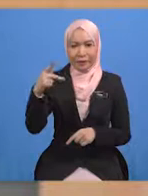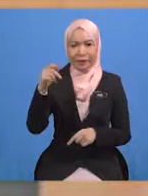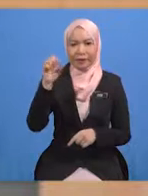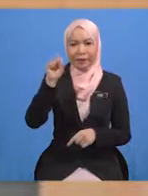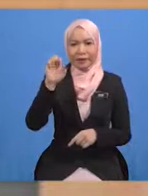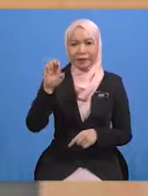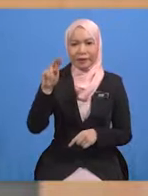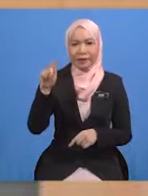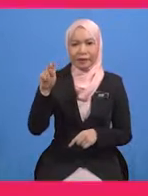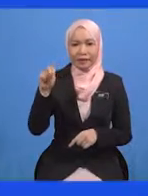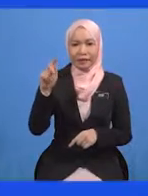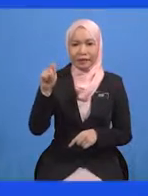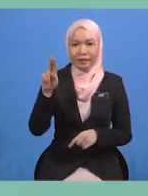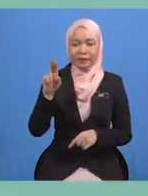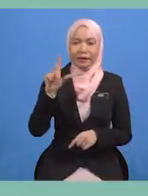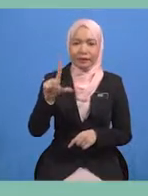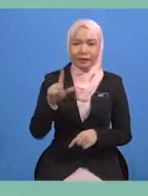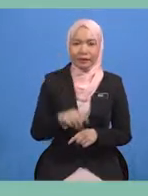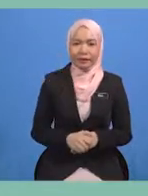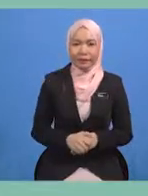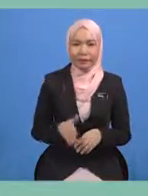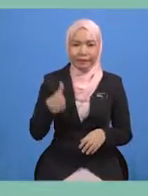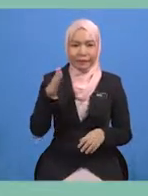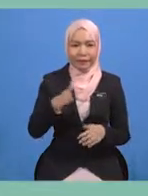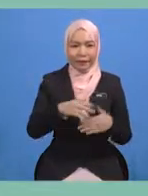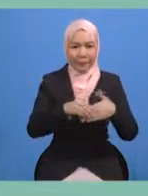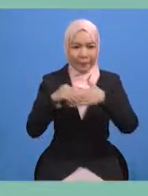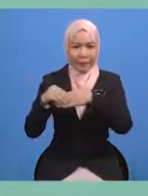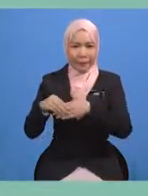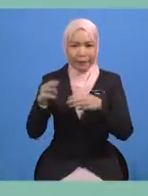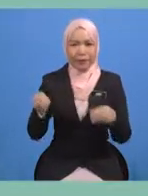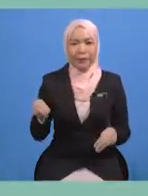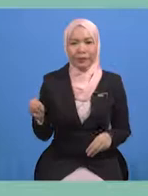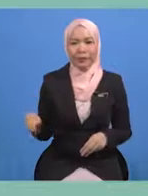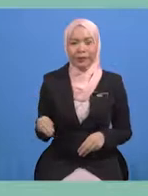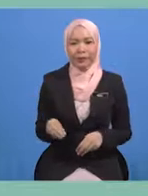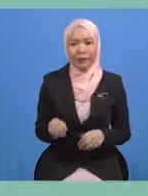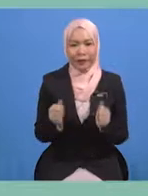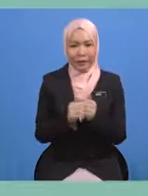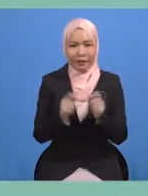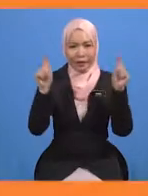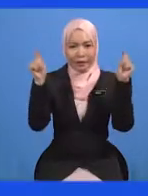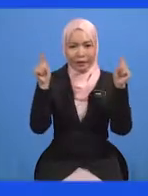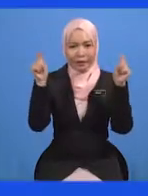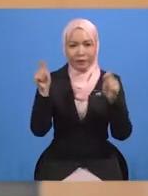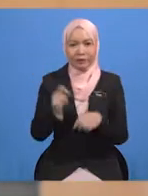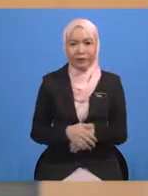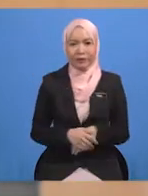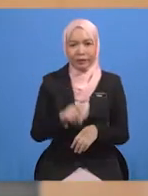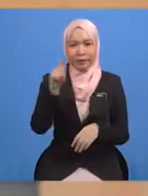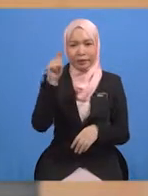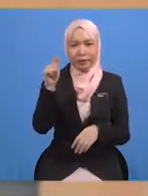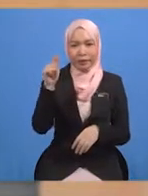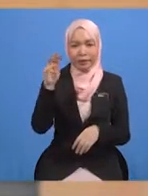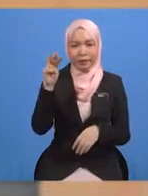murid-murid pada hari ini dalam bab 8 berkenaan dengan elektrik dan teknologi maklumat. Murid-murid